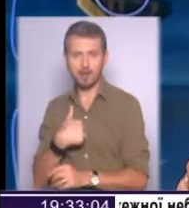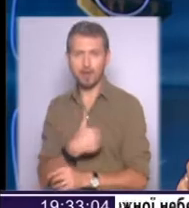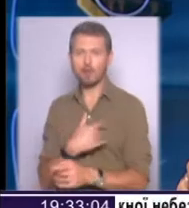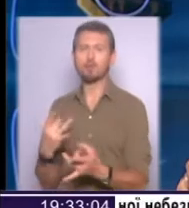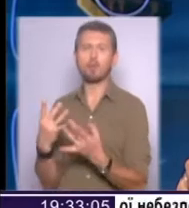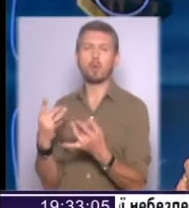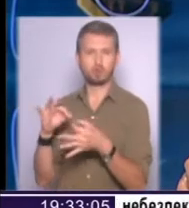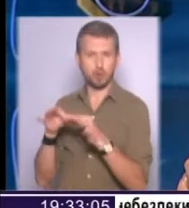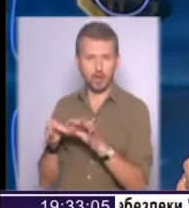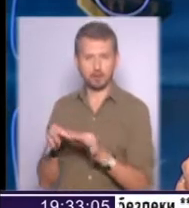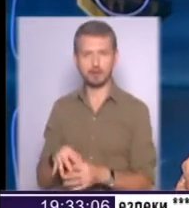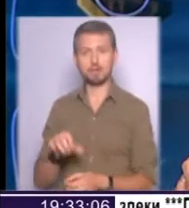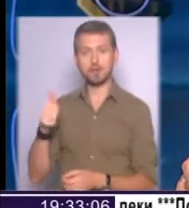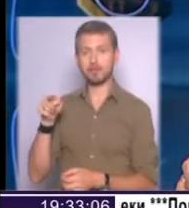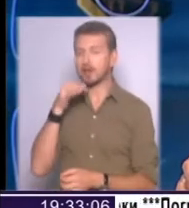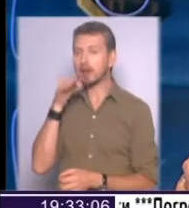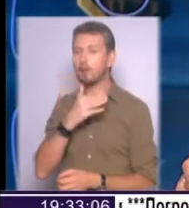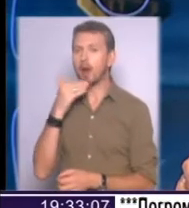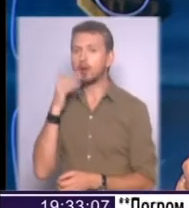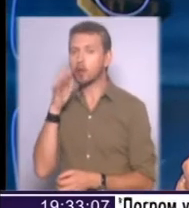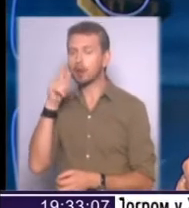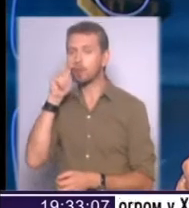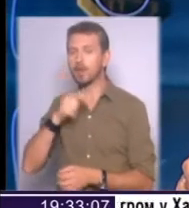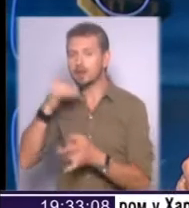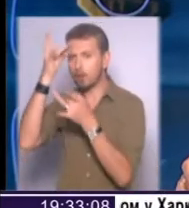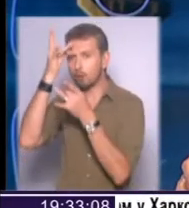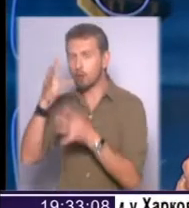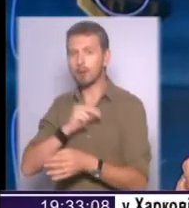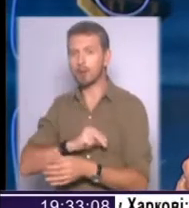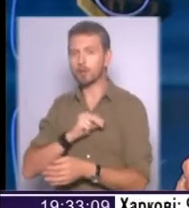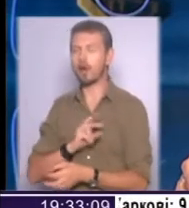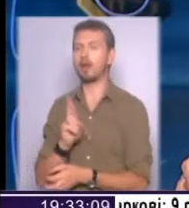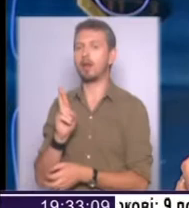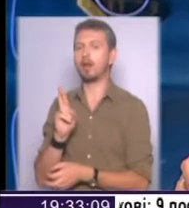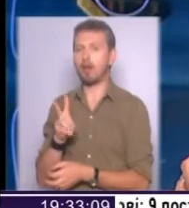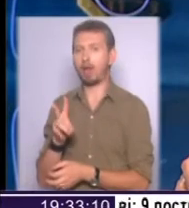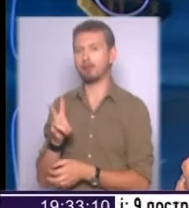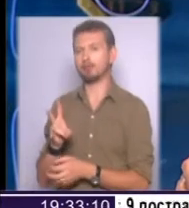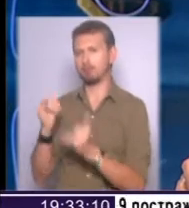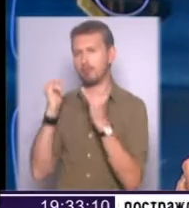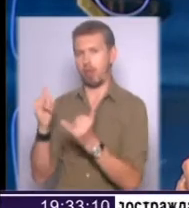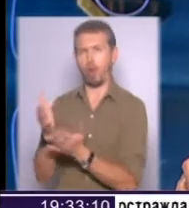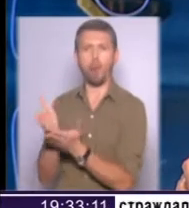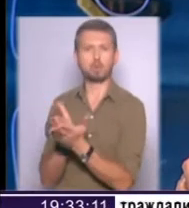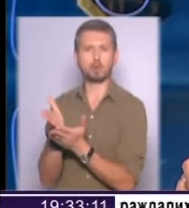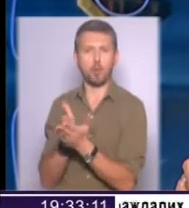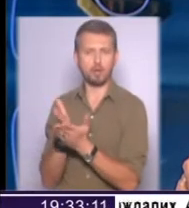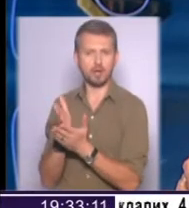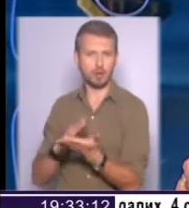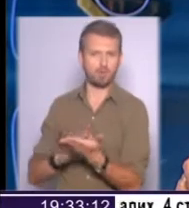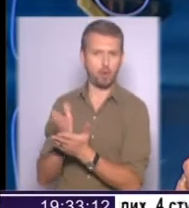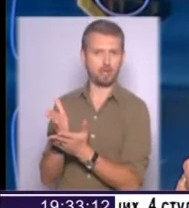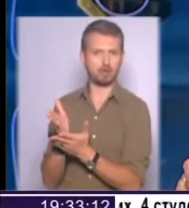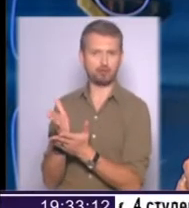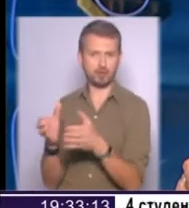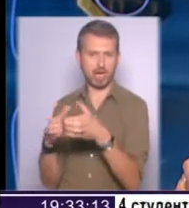пояснень. Ну, найперше, ви сказали, що багато років українська культура працювала як на обслуговування політичних еліт. Можете тут